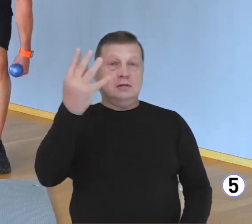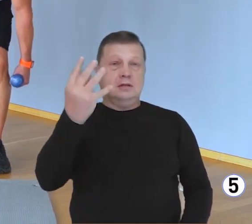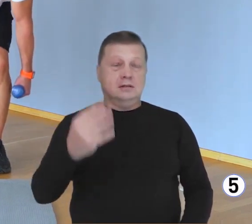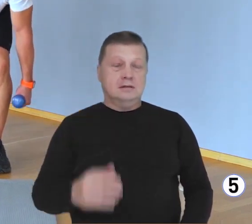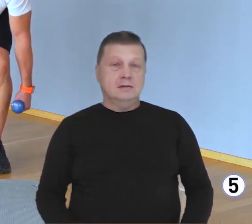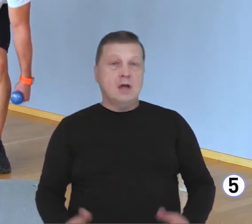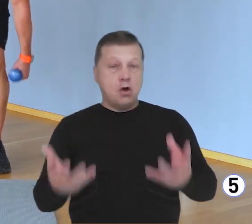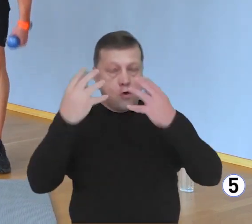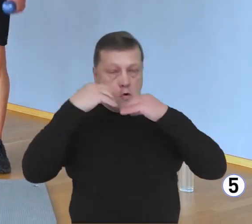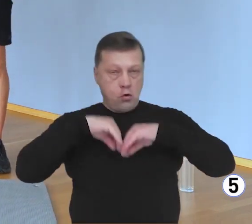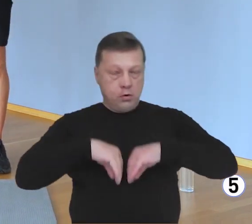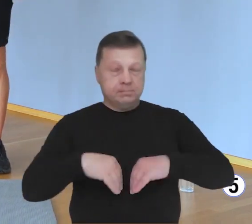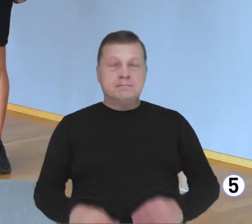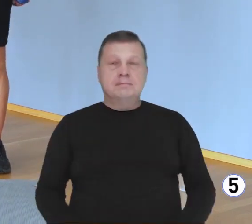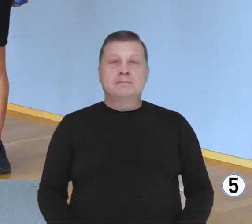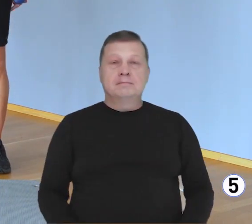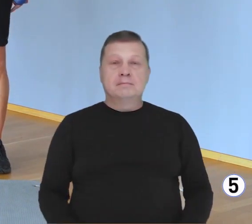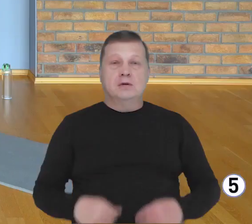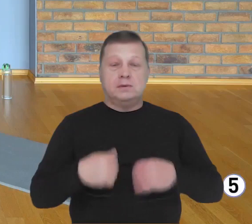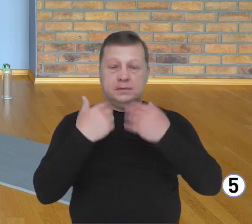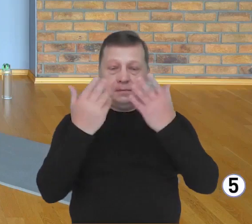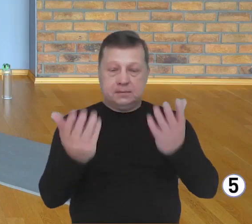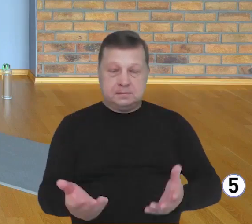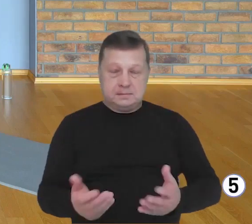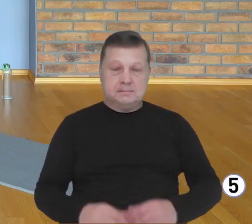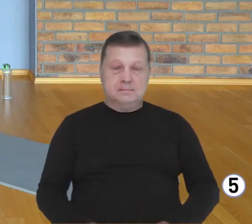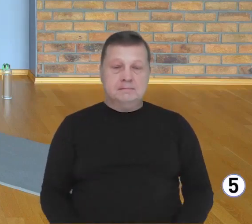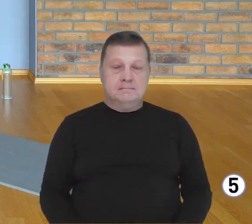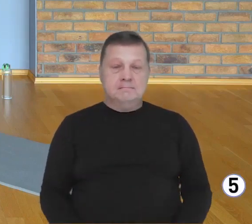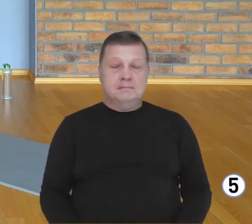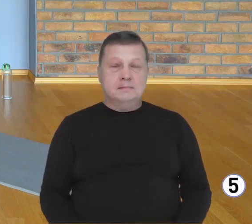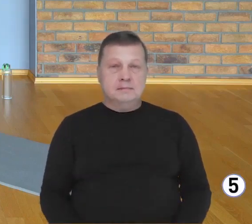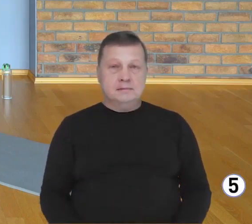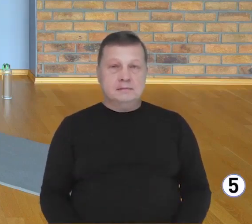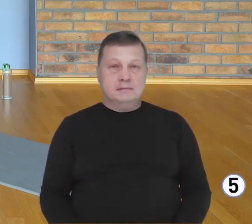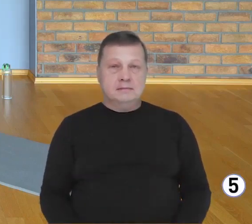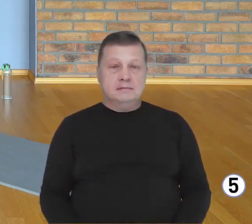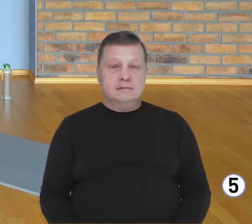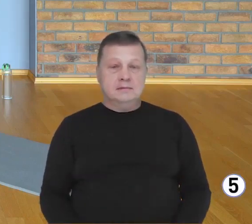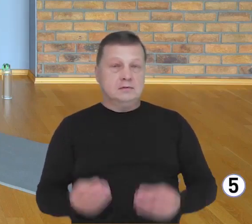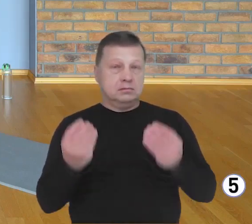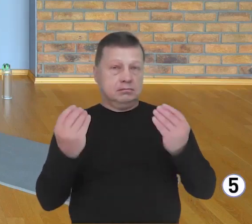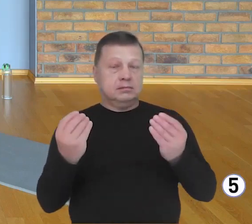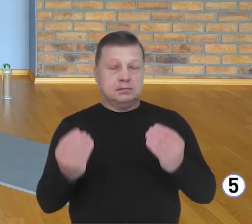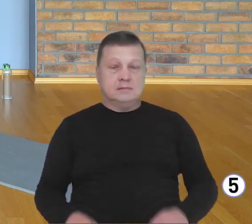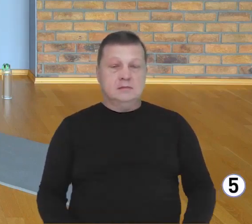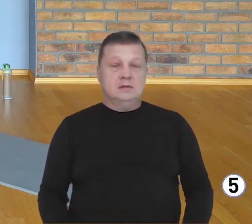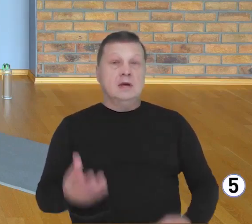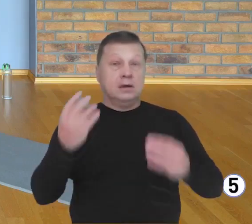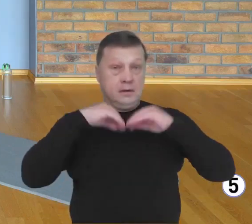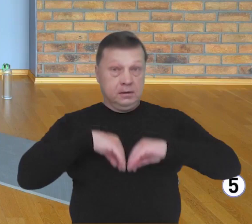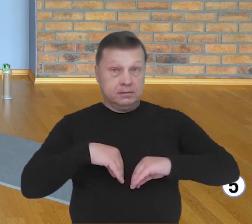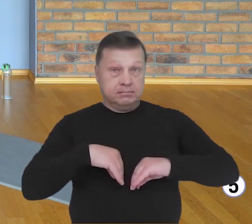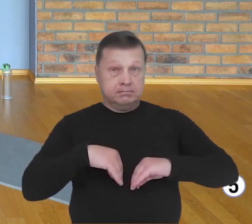dół. Nabierasz powietrze dynamicznie do góry. Dech. I góra, wydech.